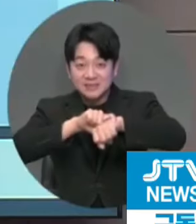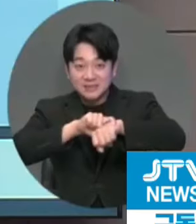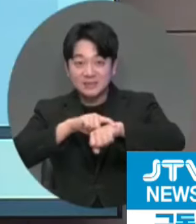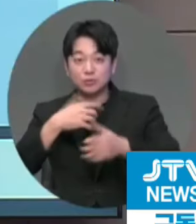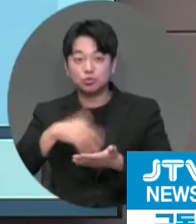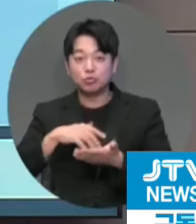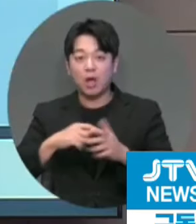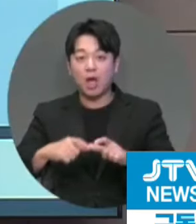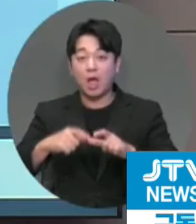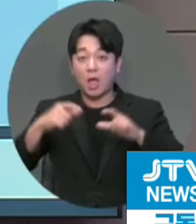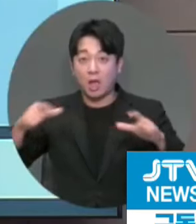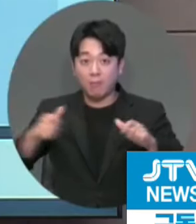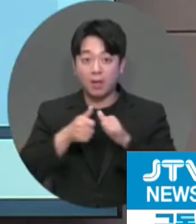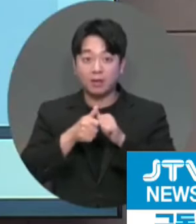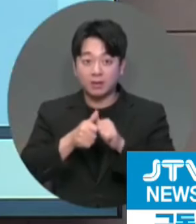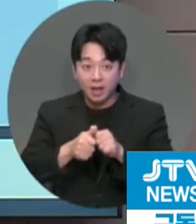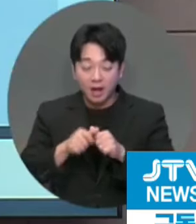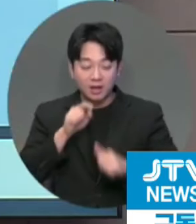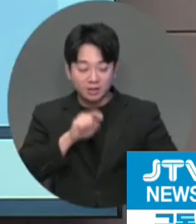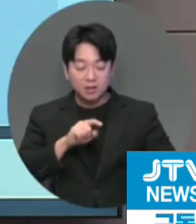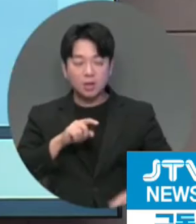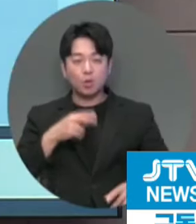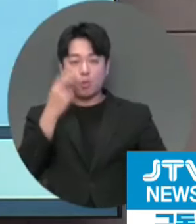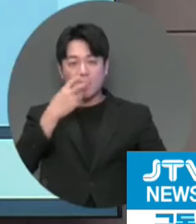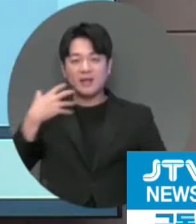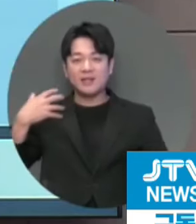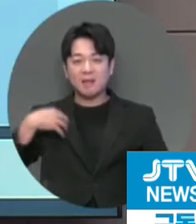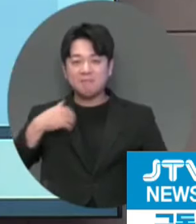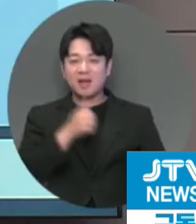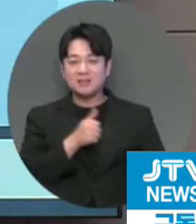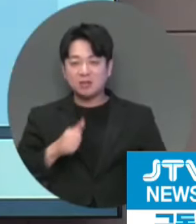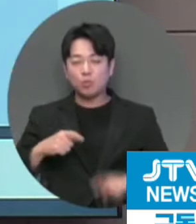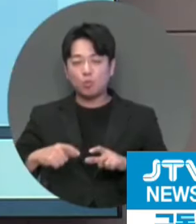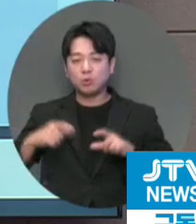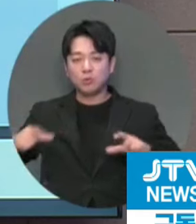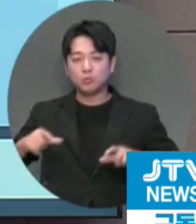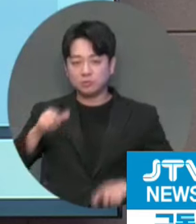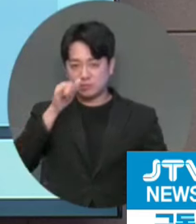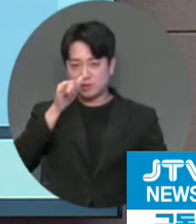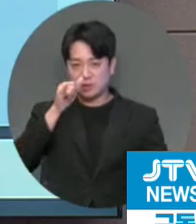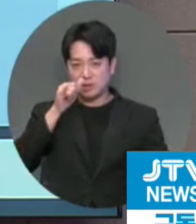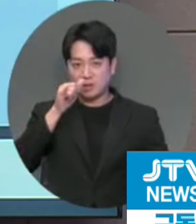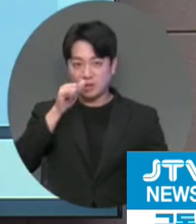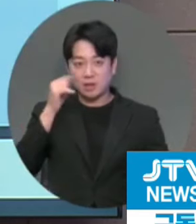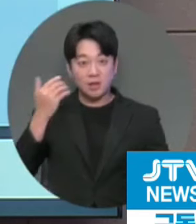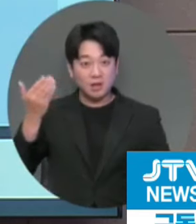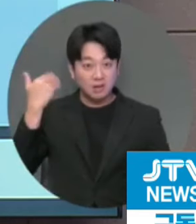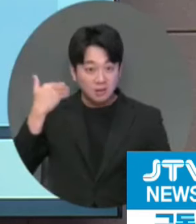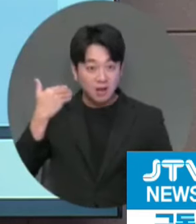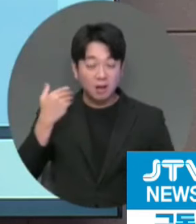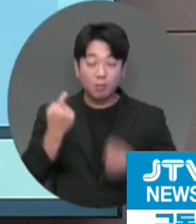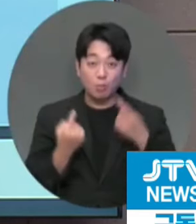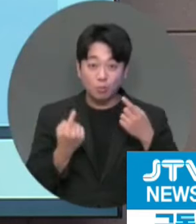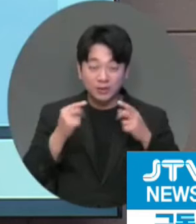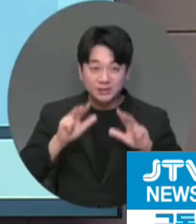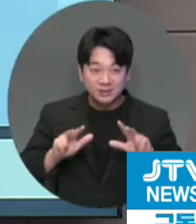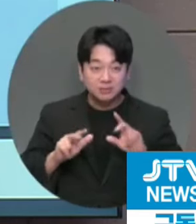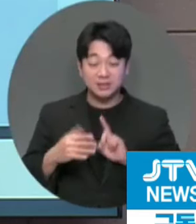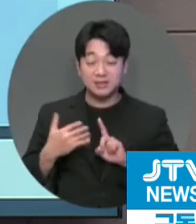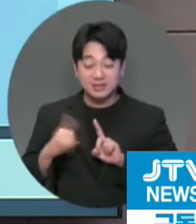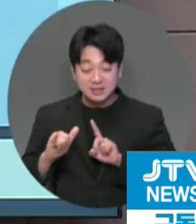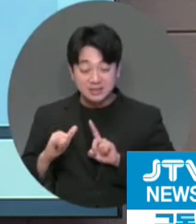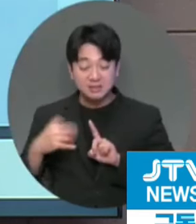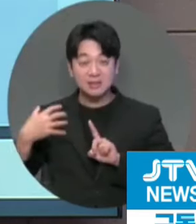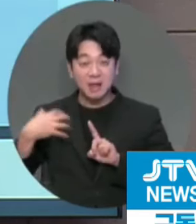인력의 관리 부담이 늘어나고 있습니다. 그래서 1인당 관리해야 될 대상자들도 조금씩이지만 계속 늘어납니다. 이게